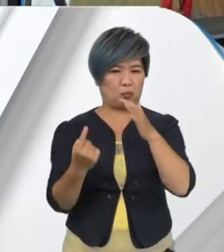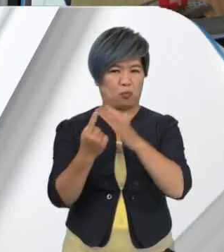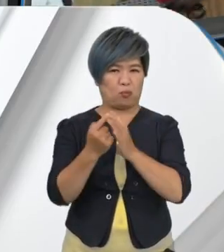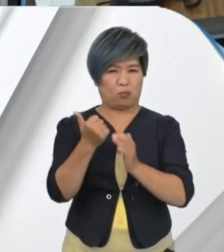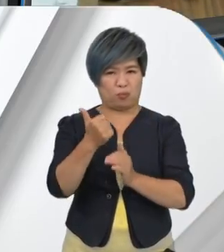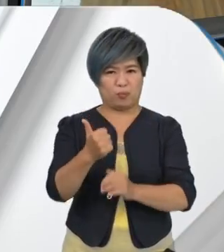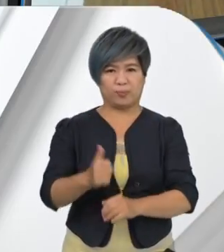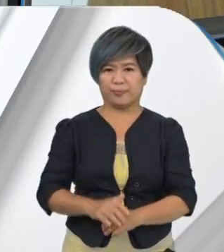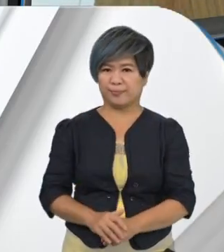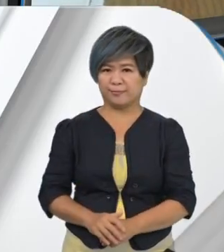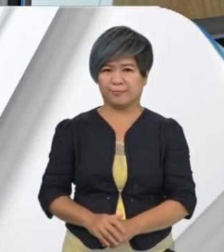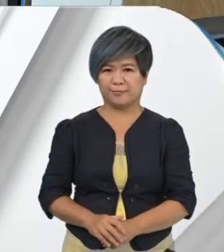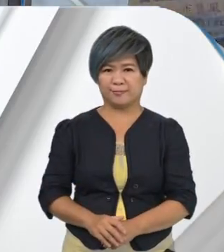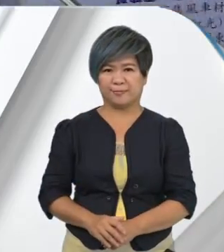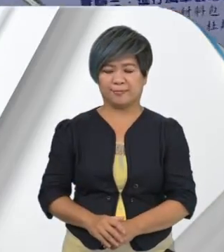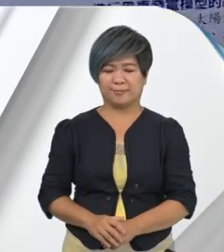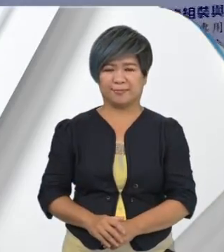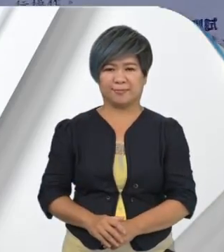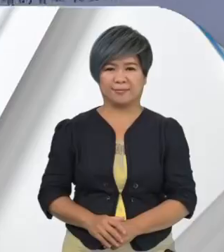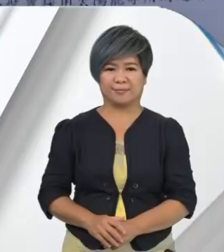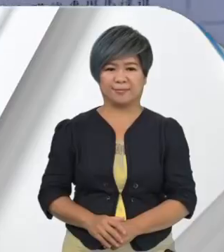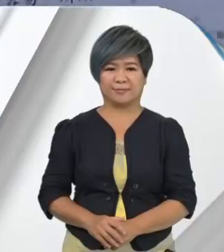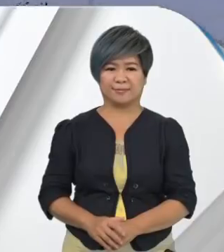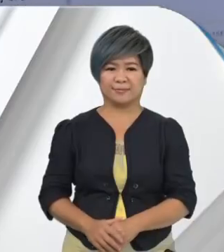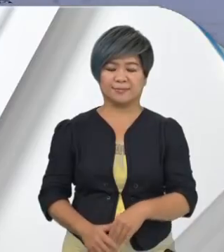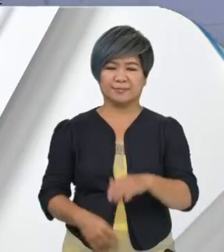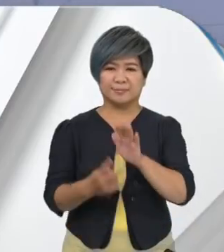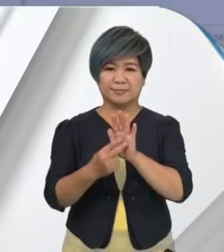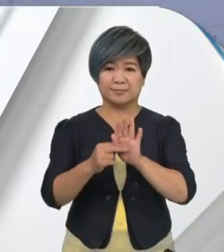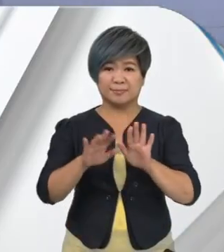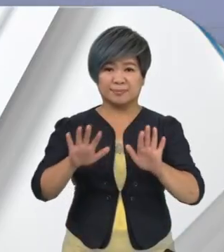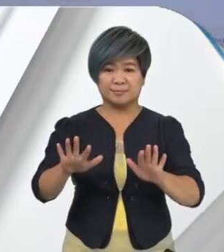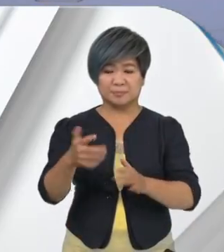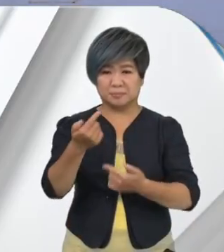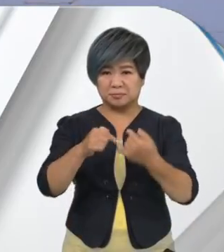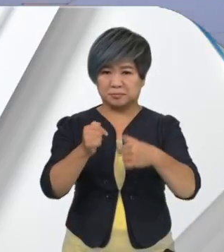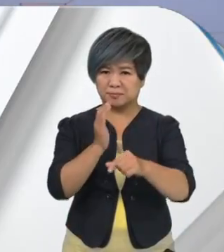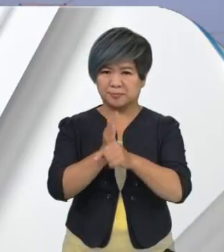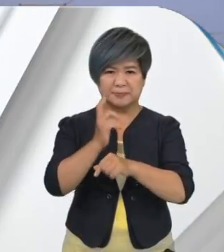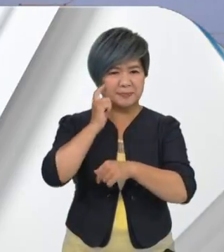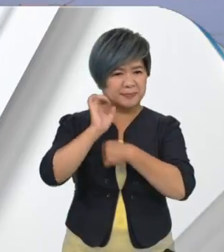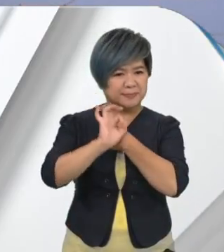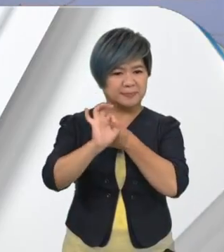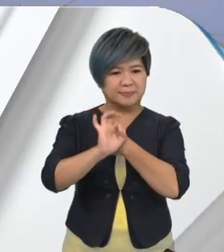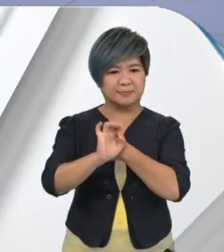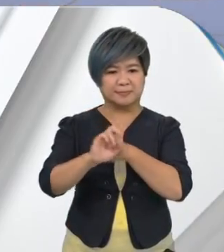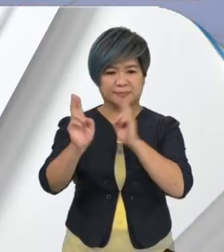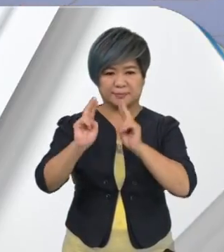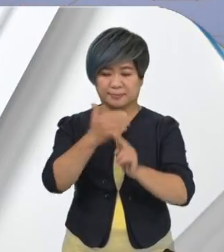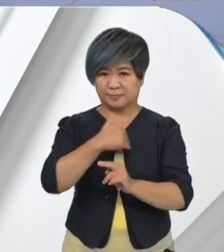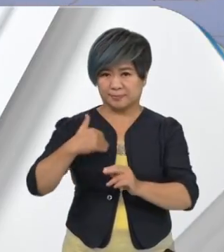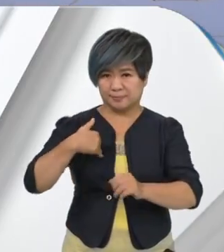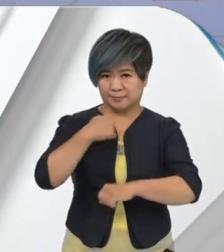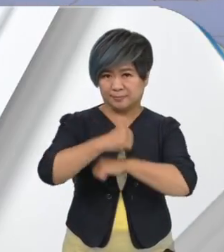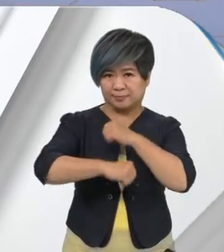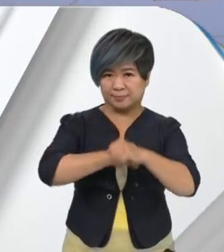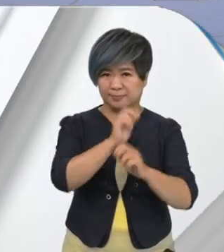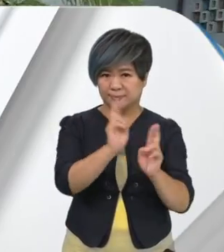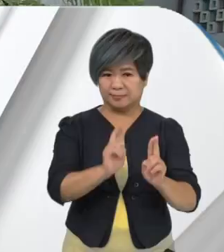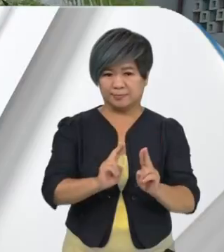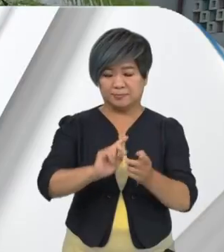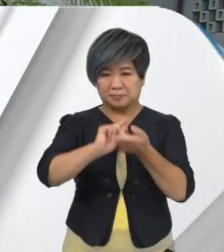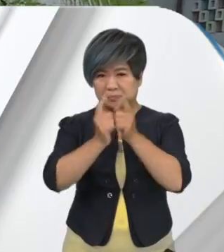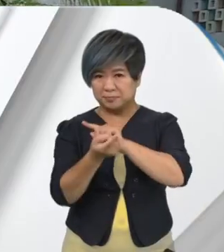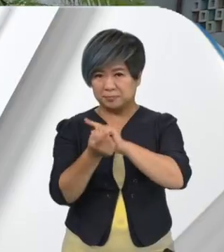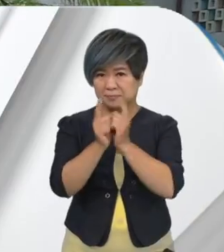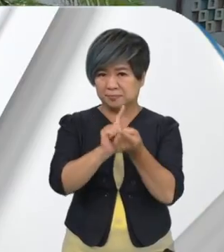最佳的成绩。 这次我们想从实验中了解电能和动能是不是可以互相转换。